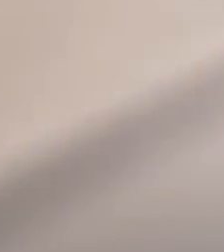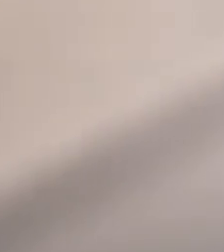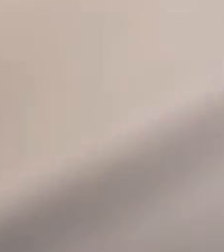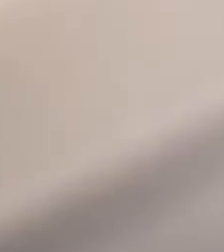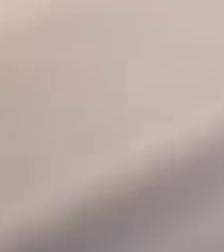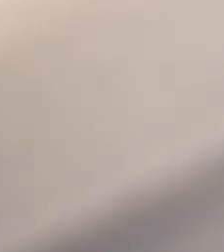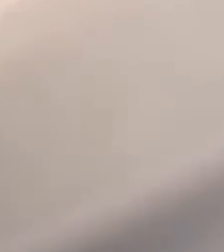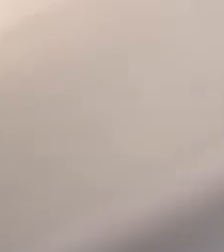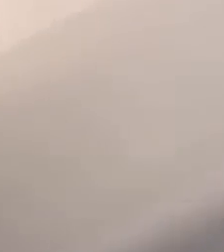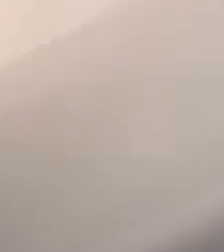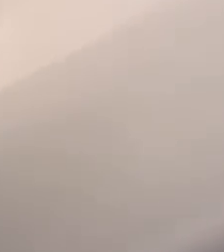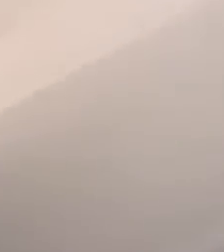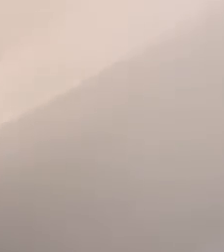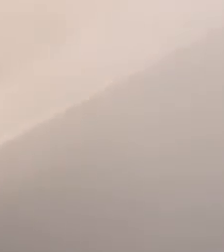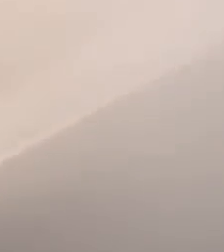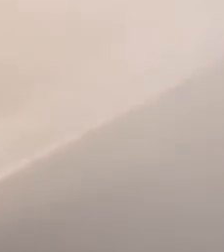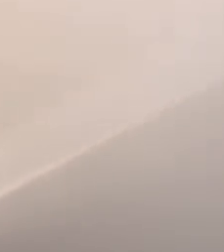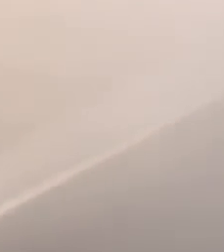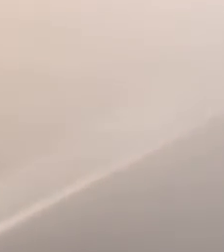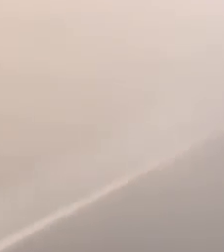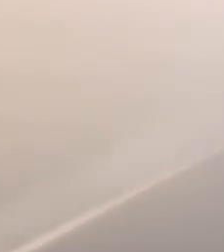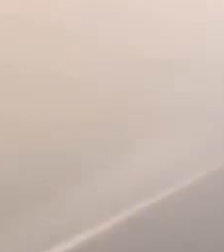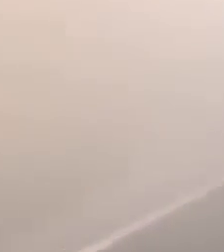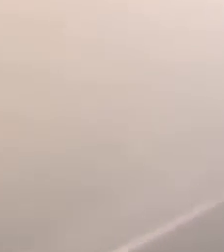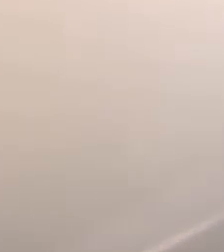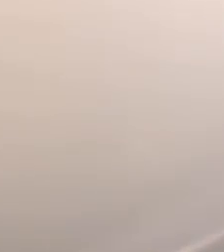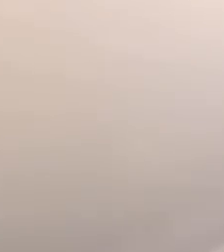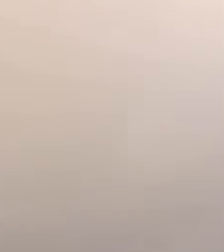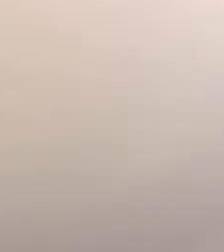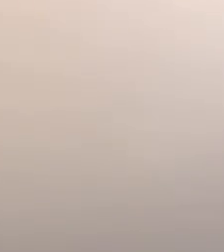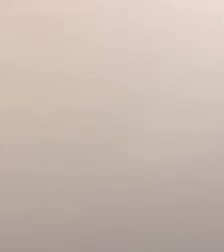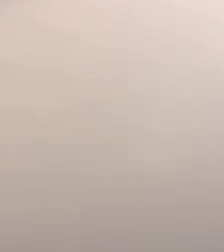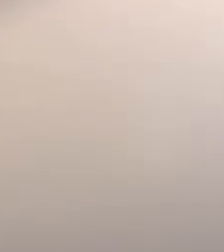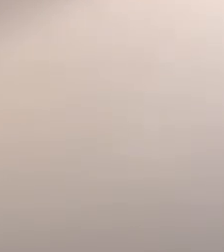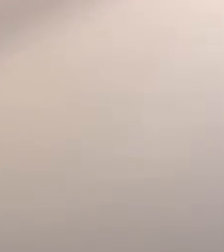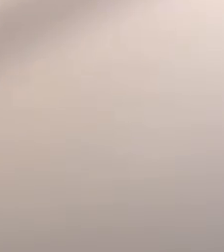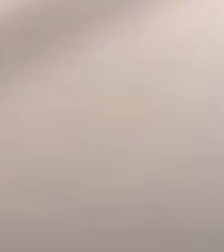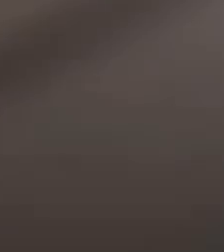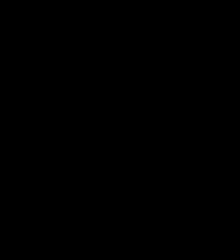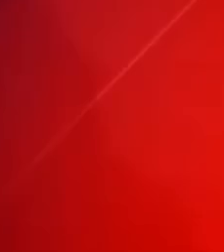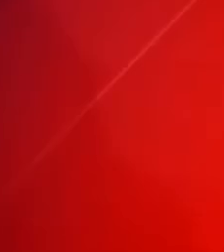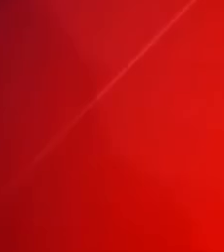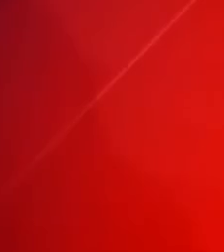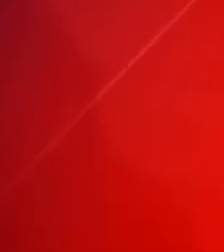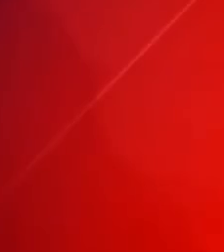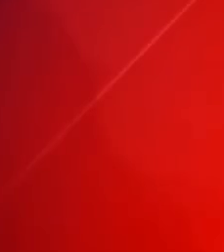TV at sa www.gmanews.tv.